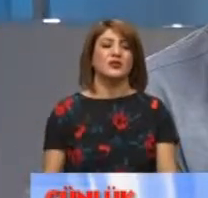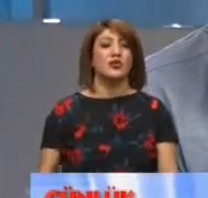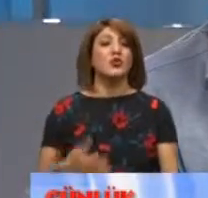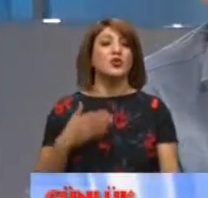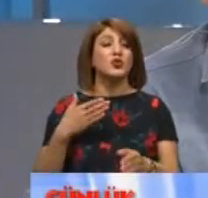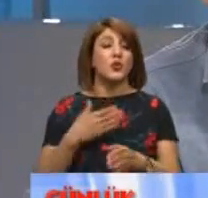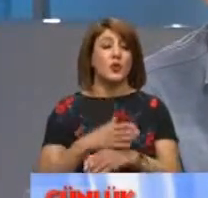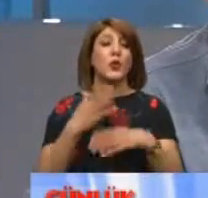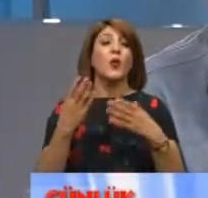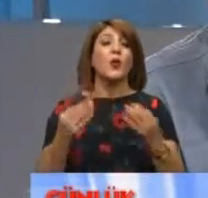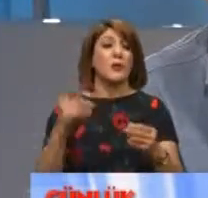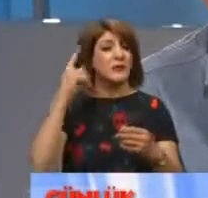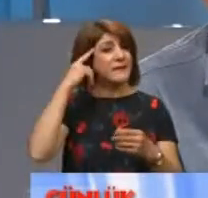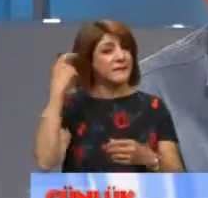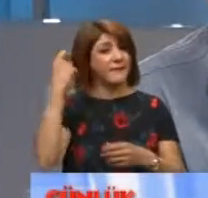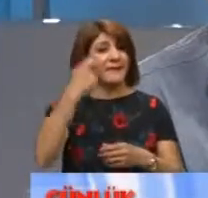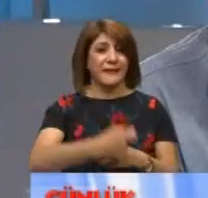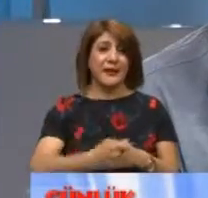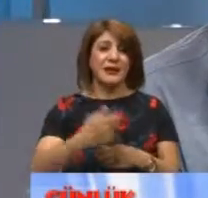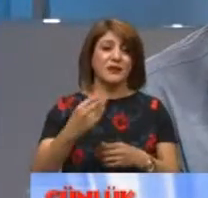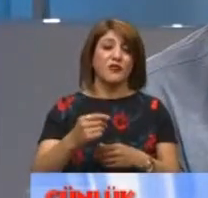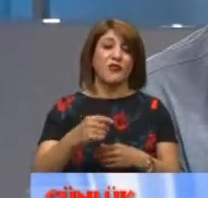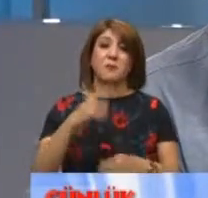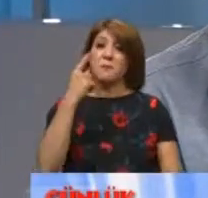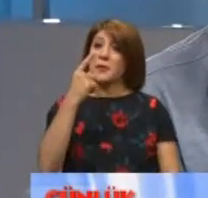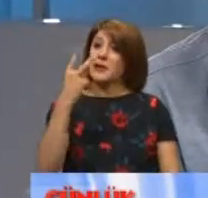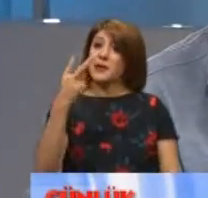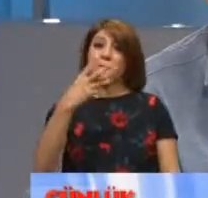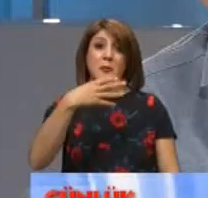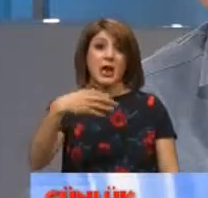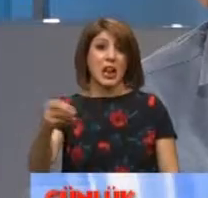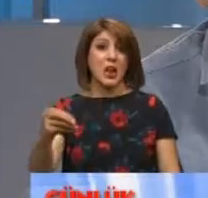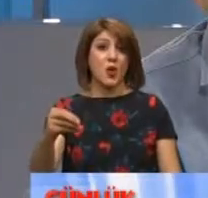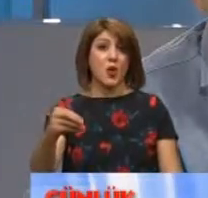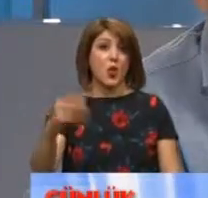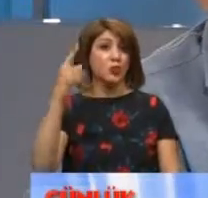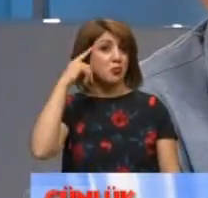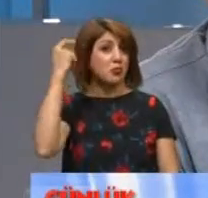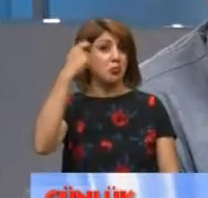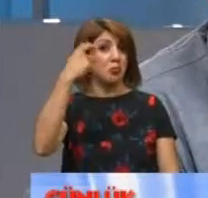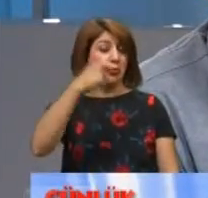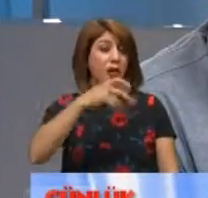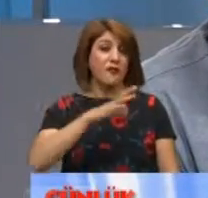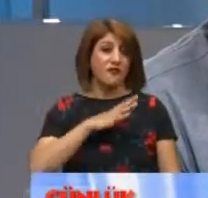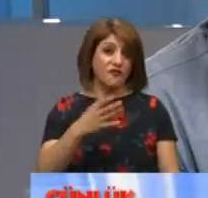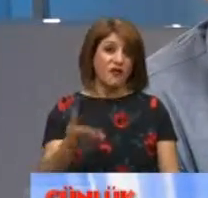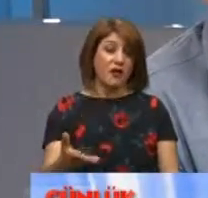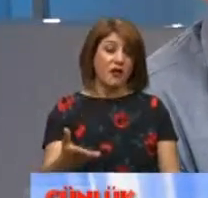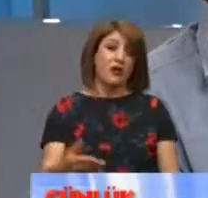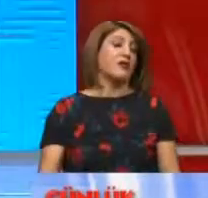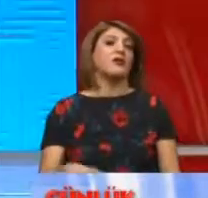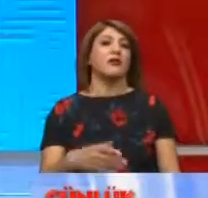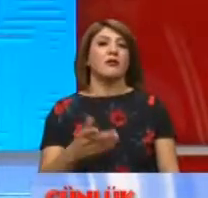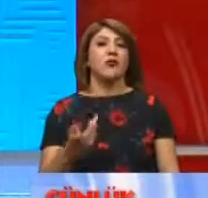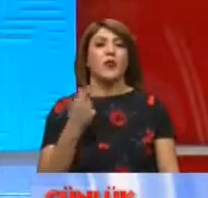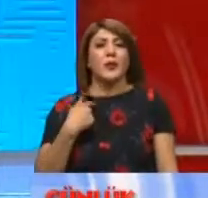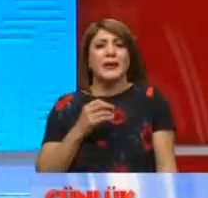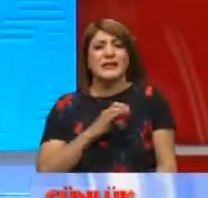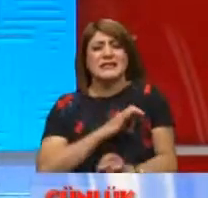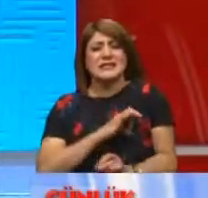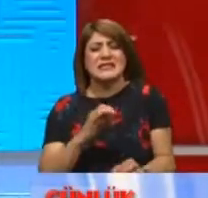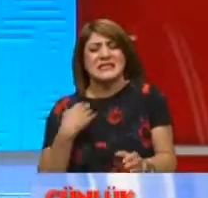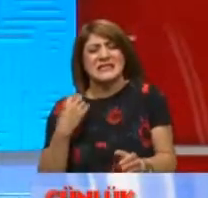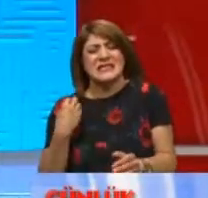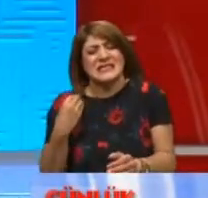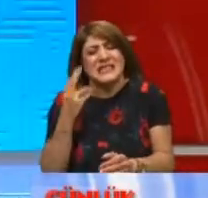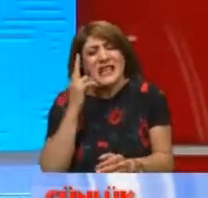doğrulanmamış. Hani teklifler olduğu söyleniyor ama birkaç milyona kadar çıkan olmuş. Vay vay vay, sil baştan yapacağım diyor yani. Evet, ben de ne alan varsa kişi için de sil